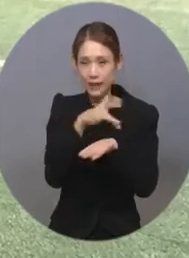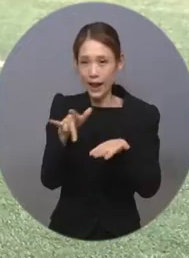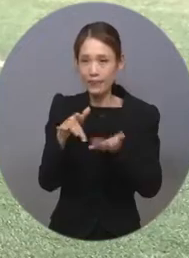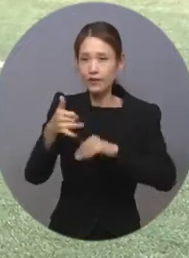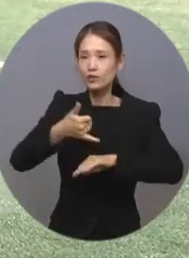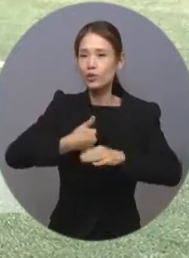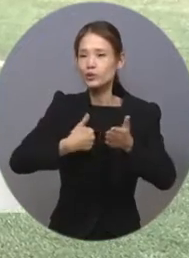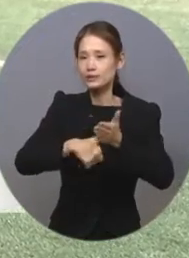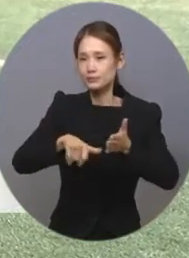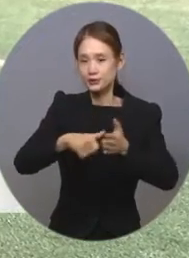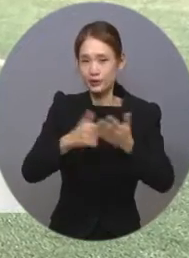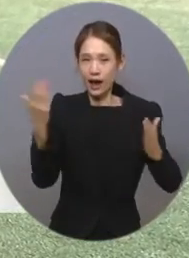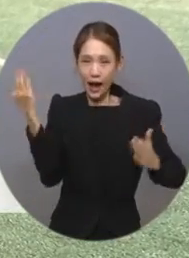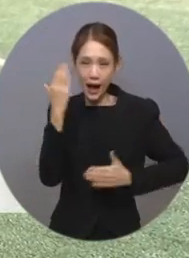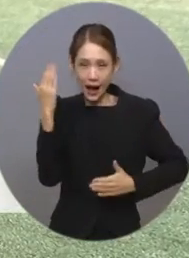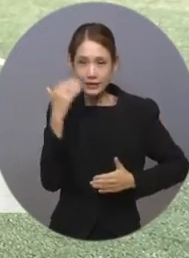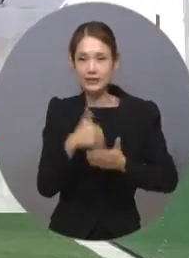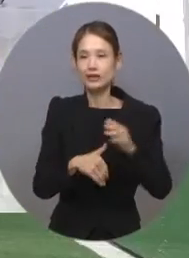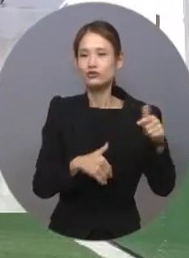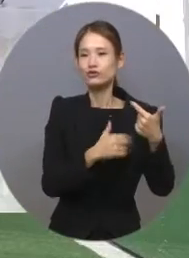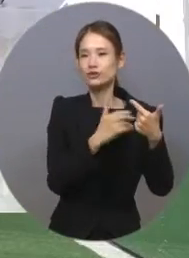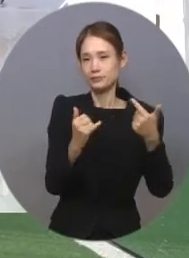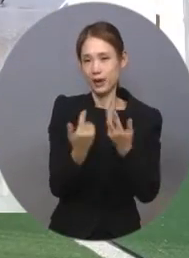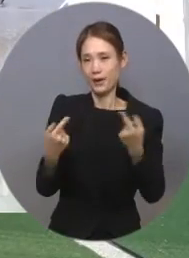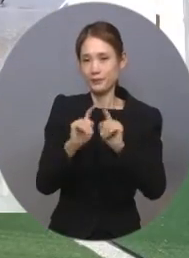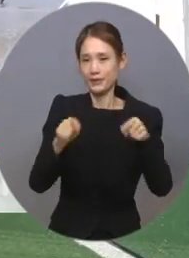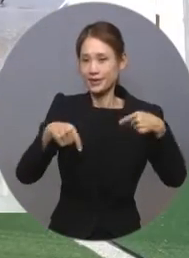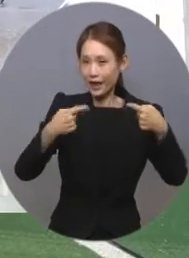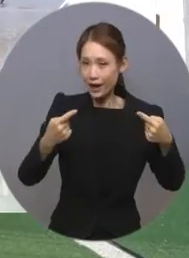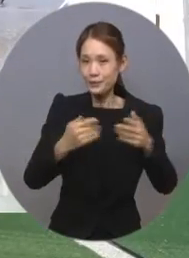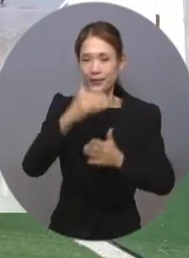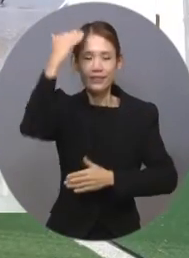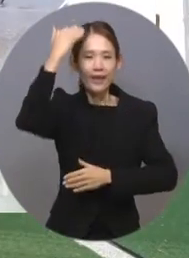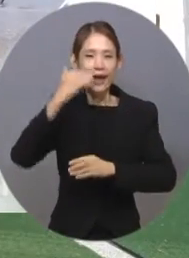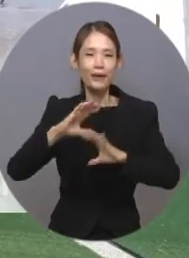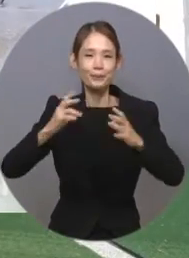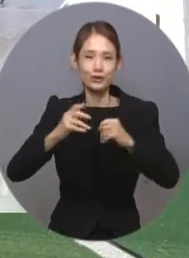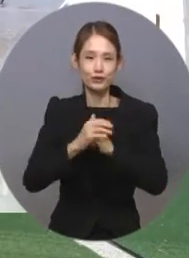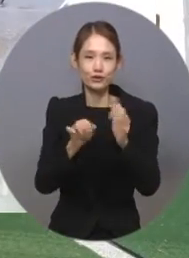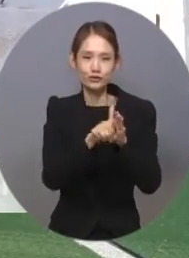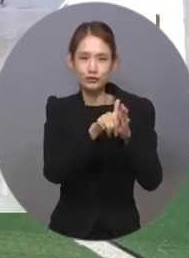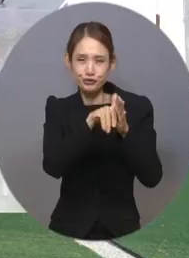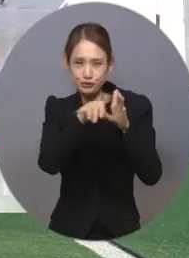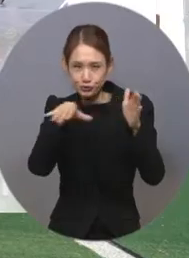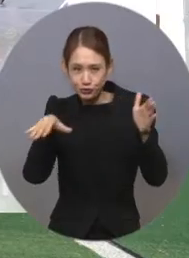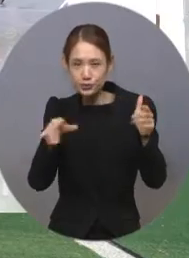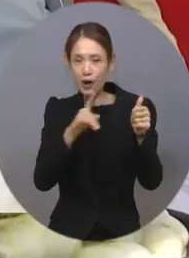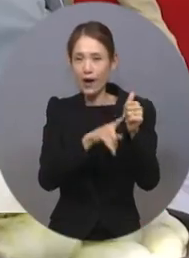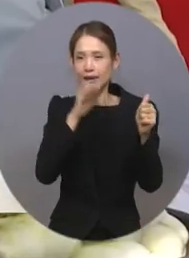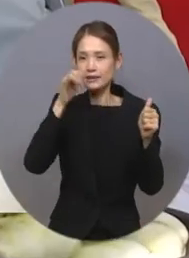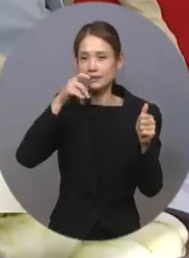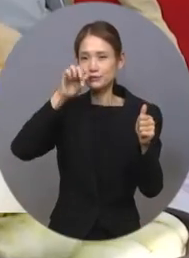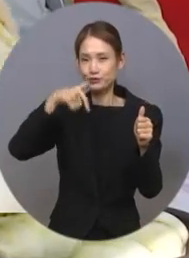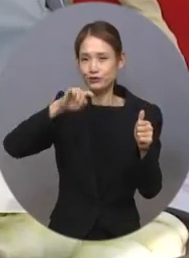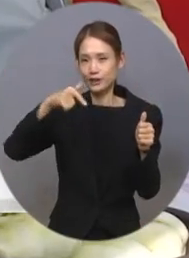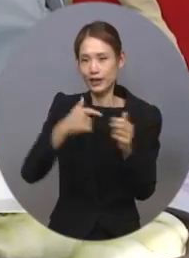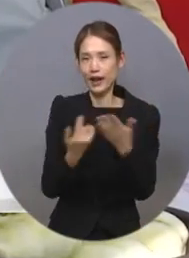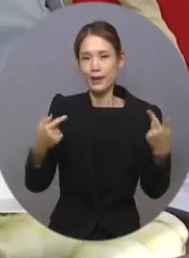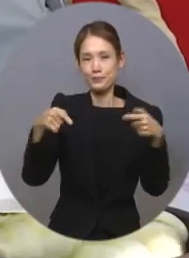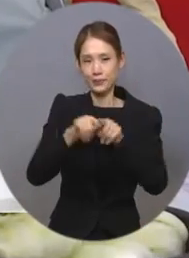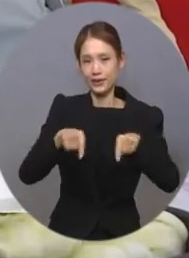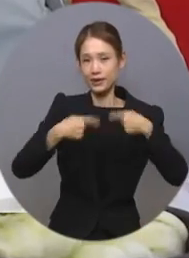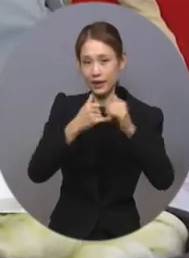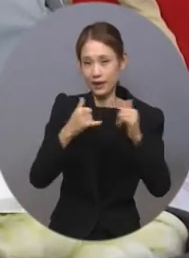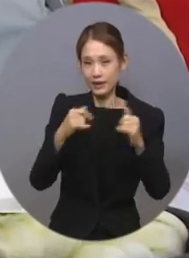농식품과 학생 60여 명이 참석한 가운데 대한민국 김치 명장으로 알려진 김순자 씨가 참석자들과